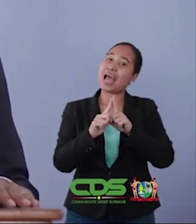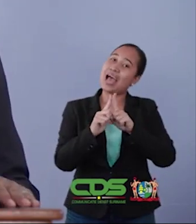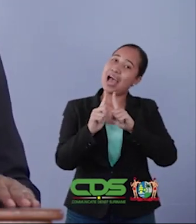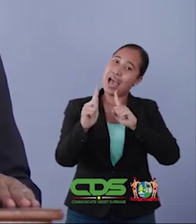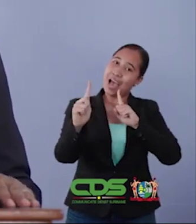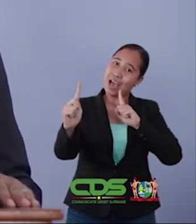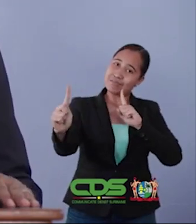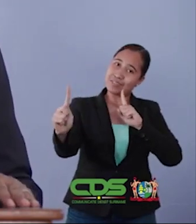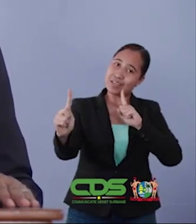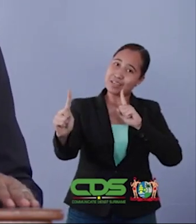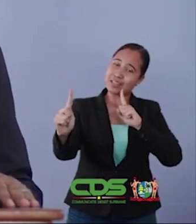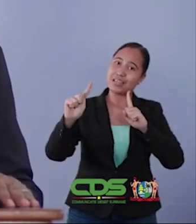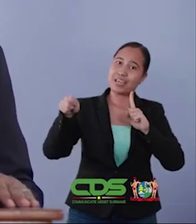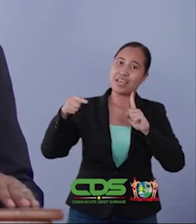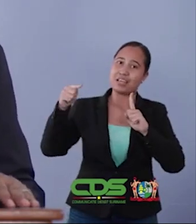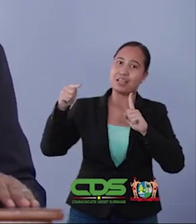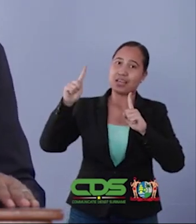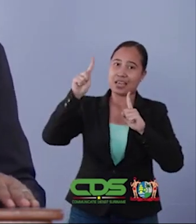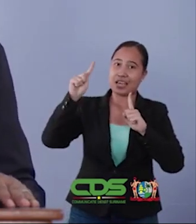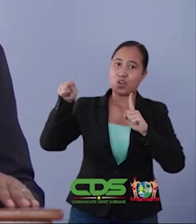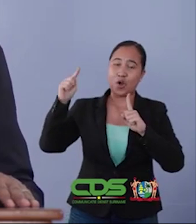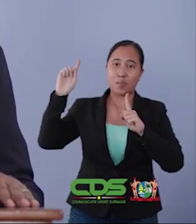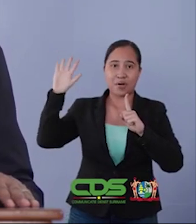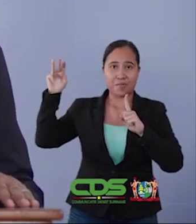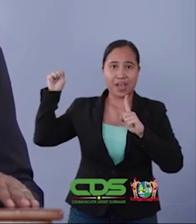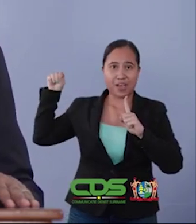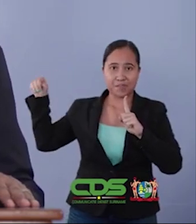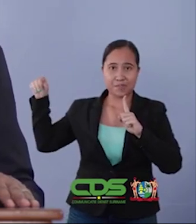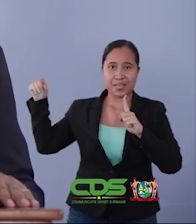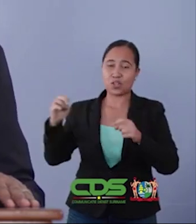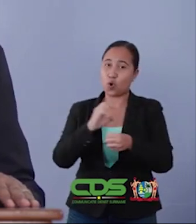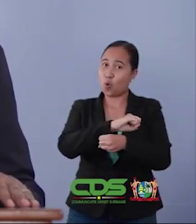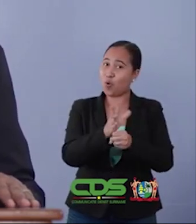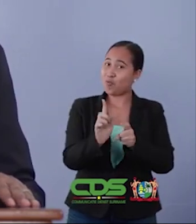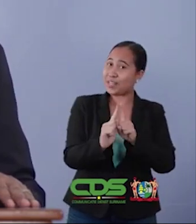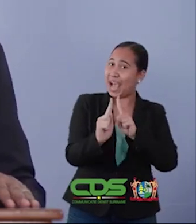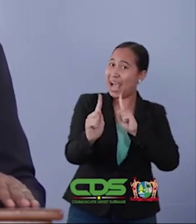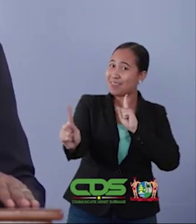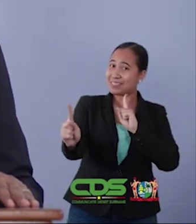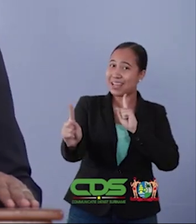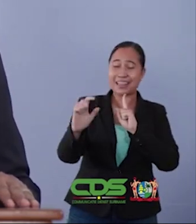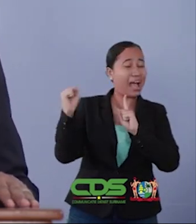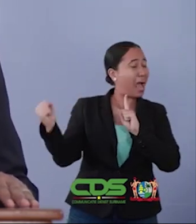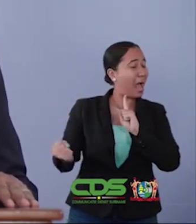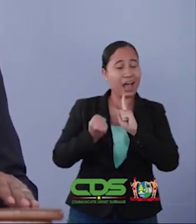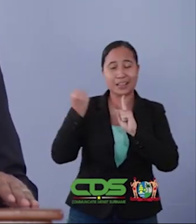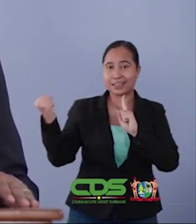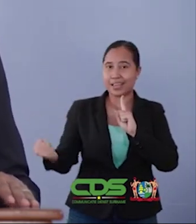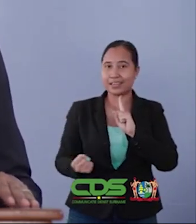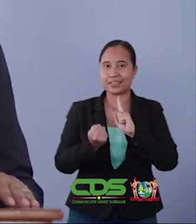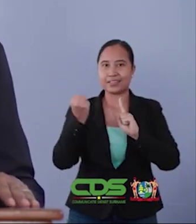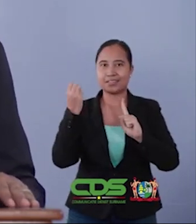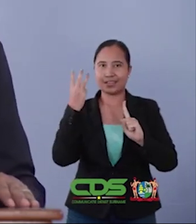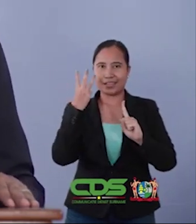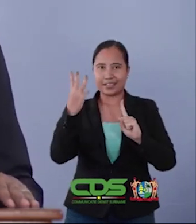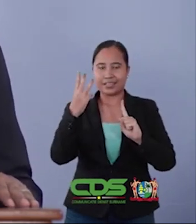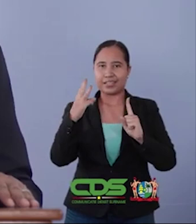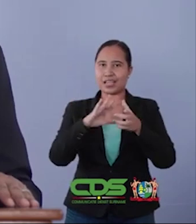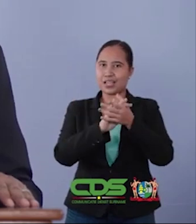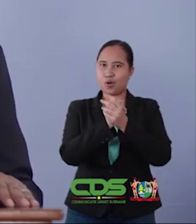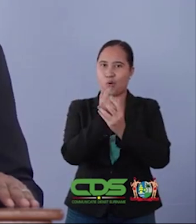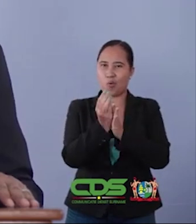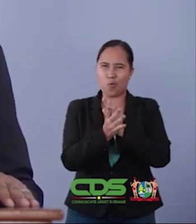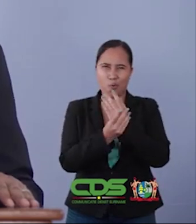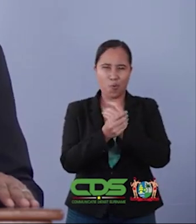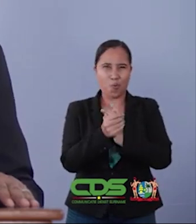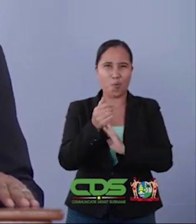Neem de anderhalve meter fysieke afstand. De zoogheide COVID-afstand altijd in acht. 3. Was